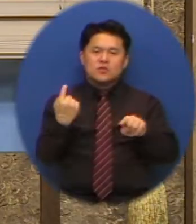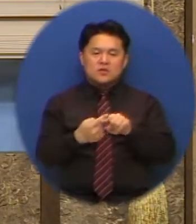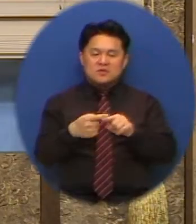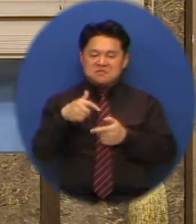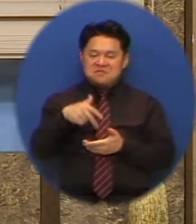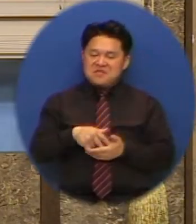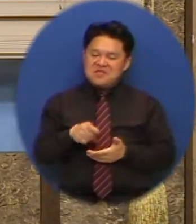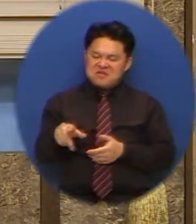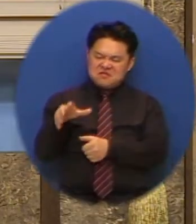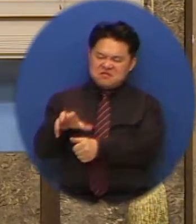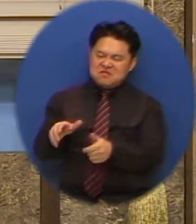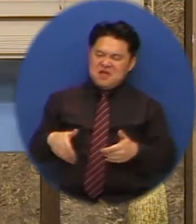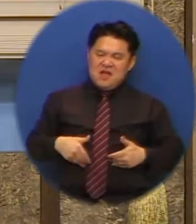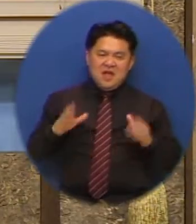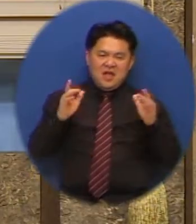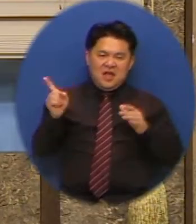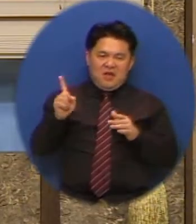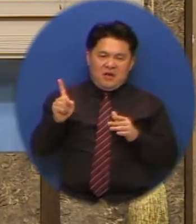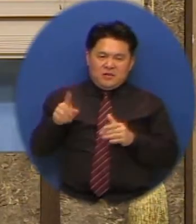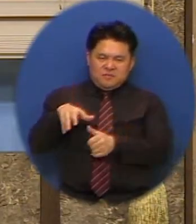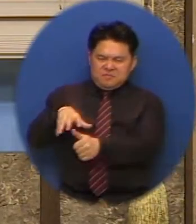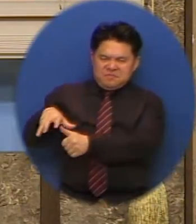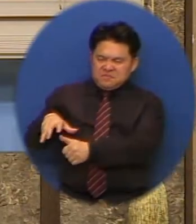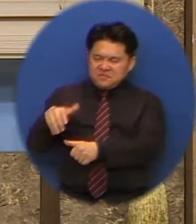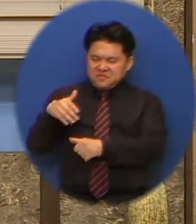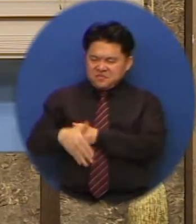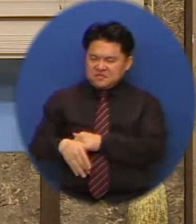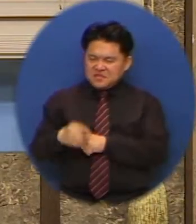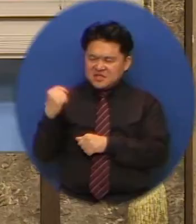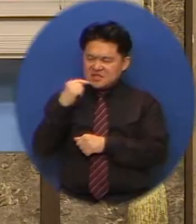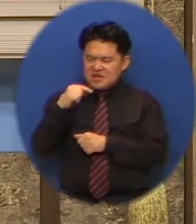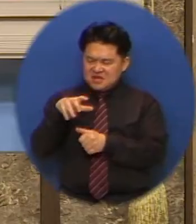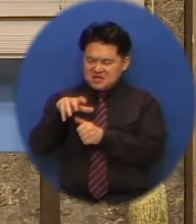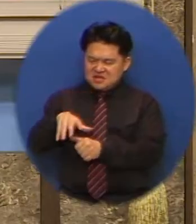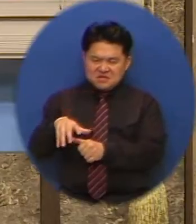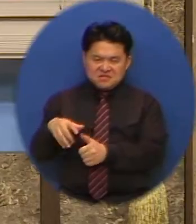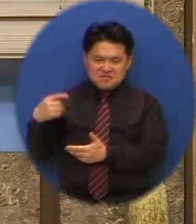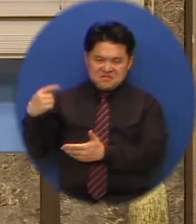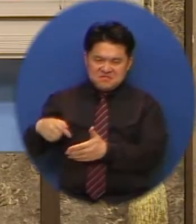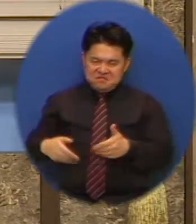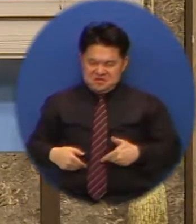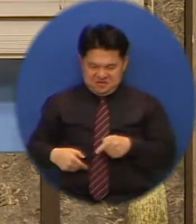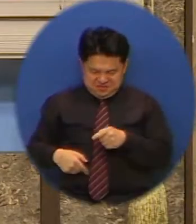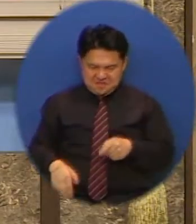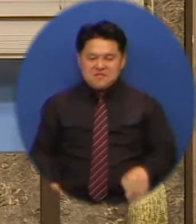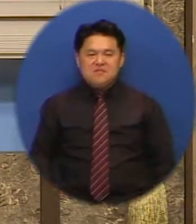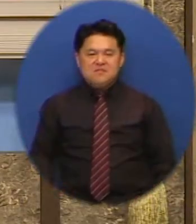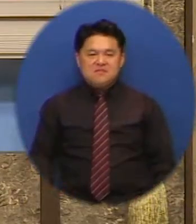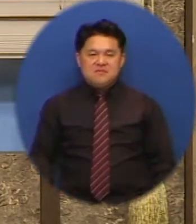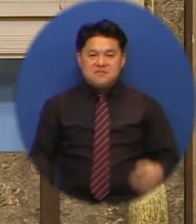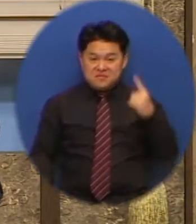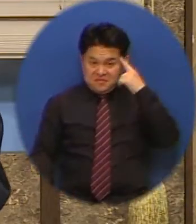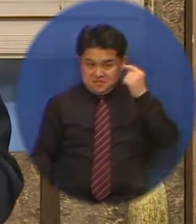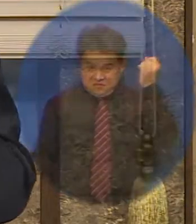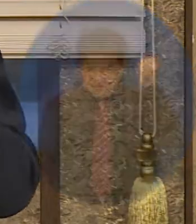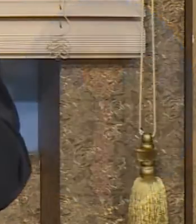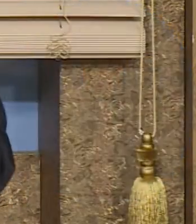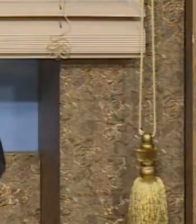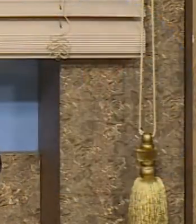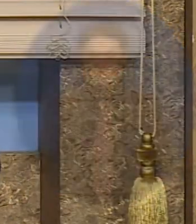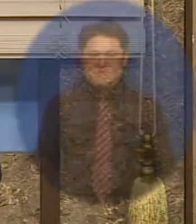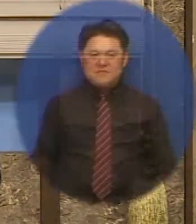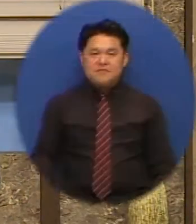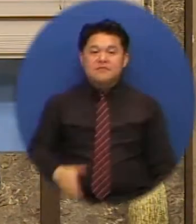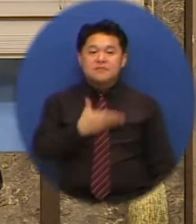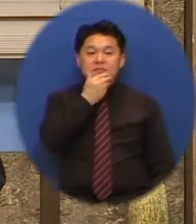같은 시각으로 네. 보는 거예요. 애들을 딱 엄하게 군대식으로 규제를 하려는 그래서